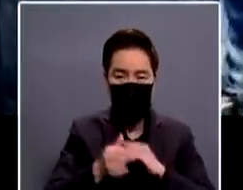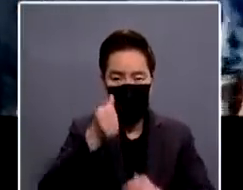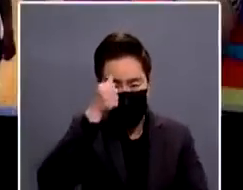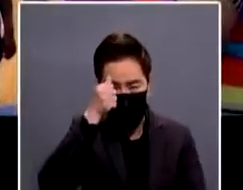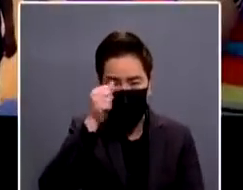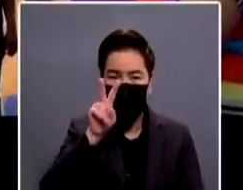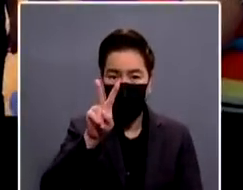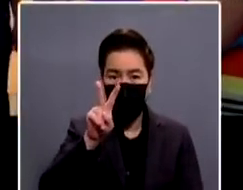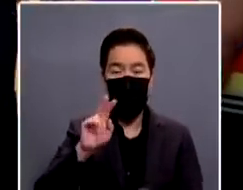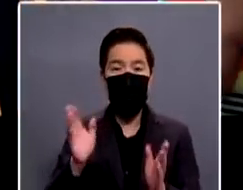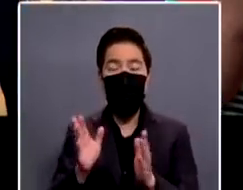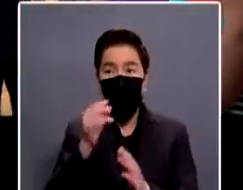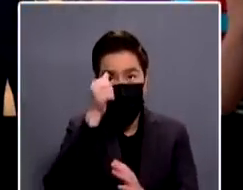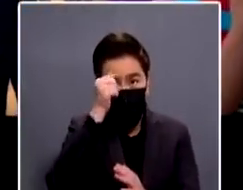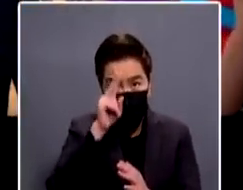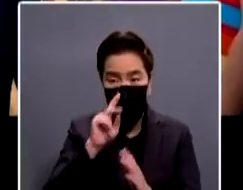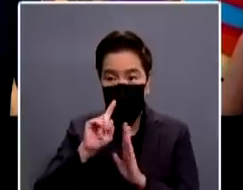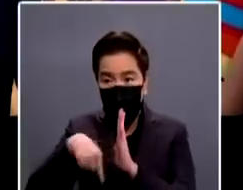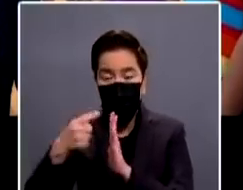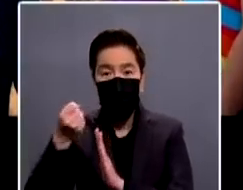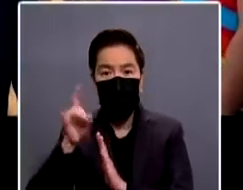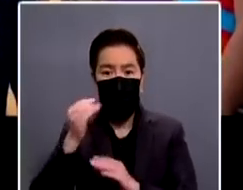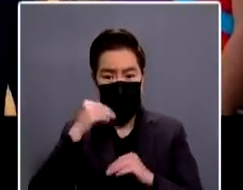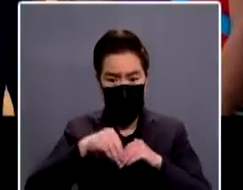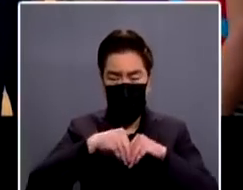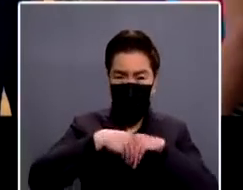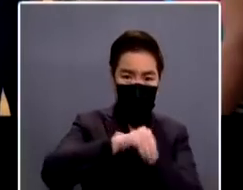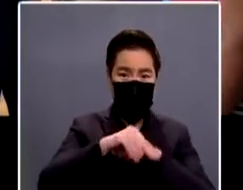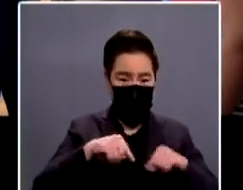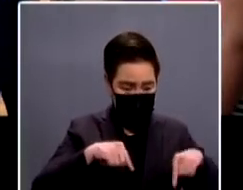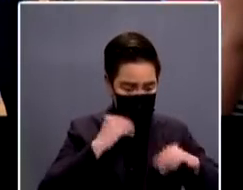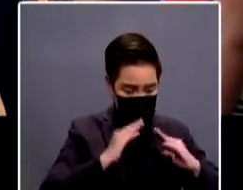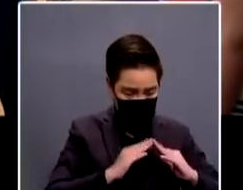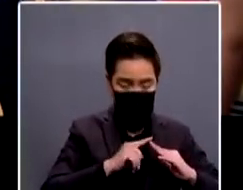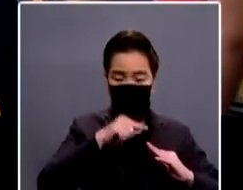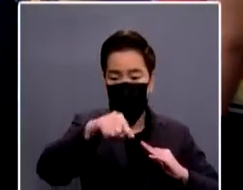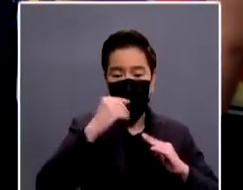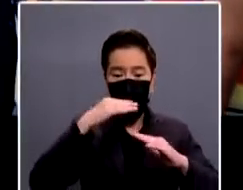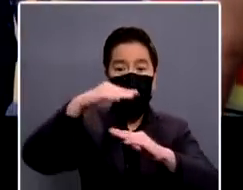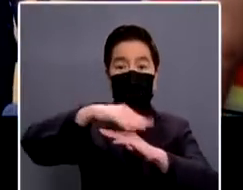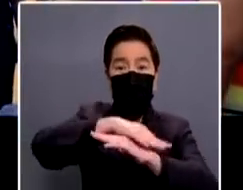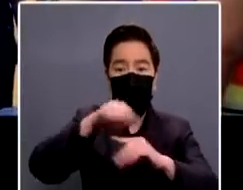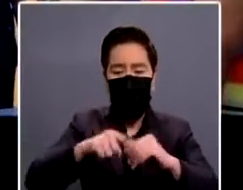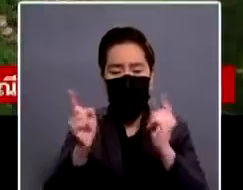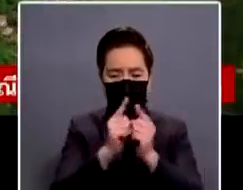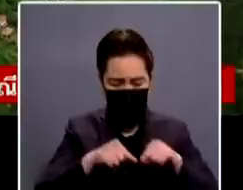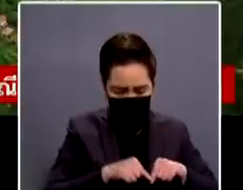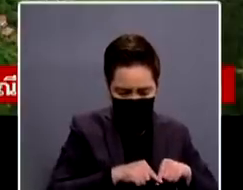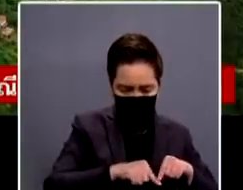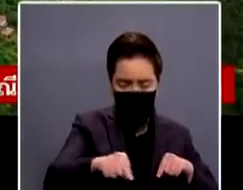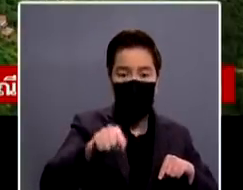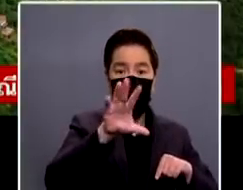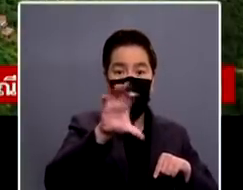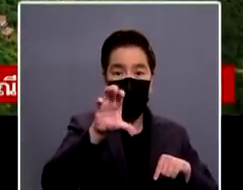2วัน18ชั่วโมงบ้านเด็กเนี่ยอยู่ห่างไกลจากจุดที่เป็นเพิงพักที่มีการพบตัวประมาณ500เมต